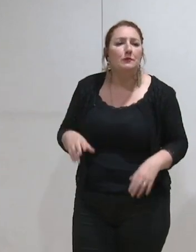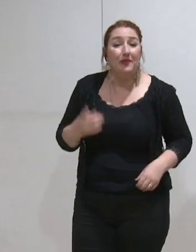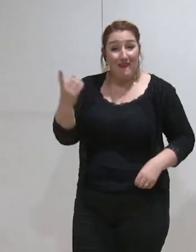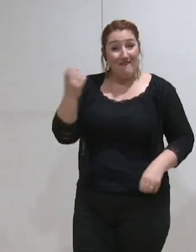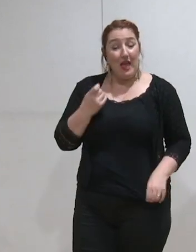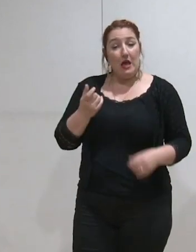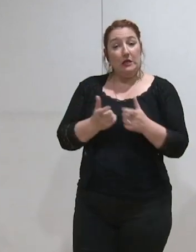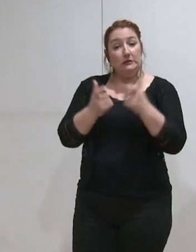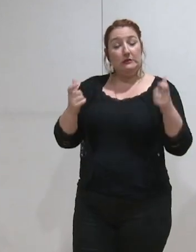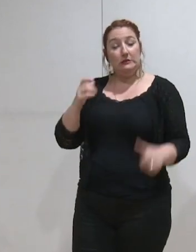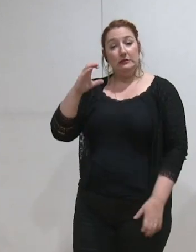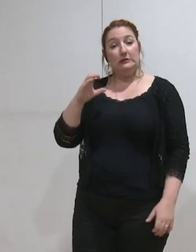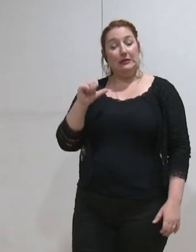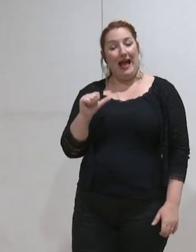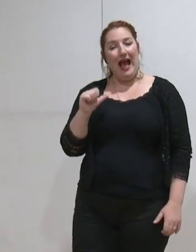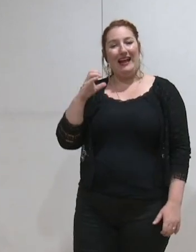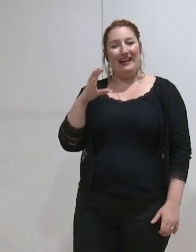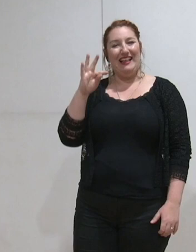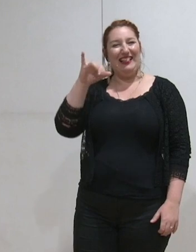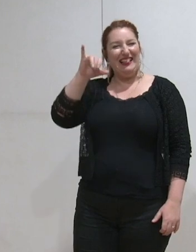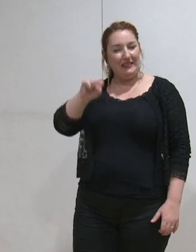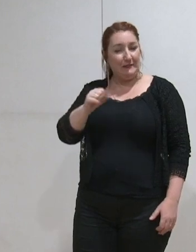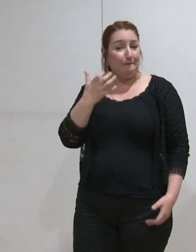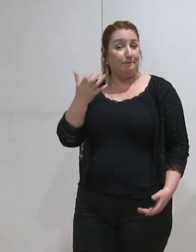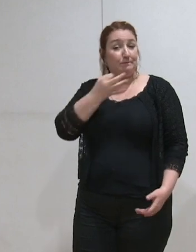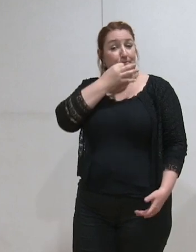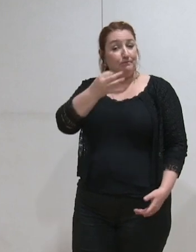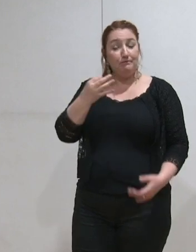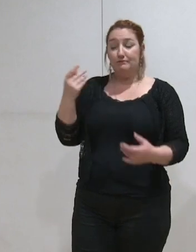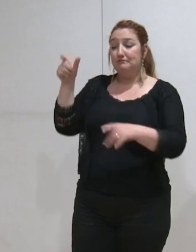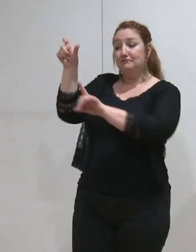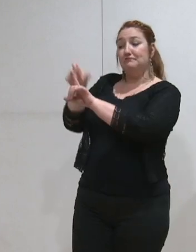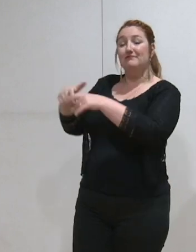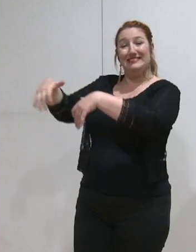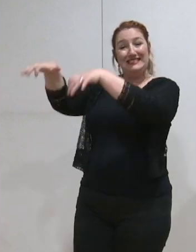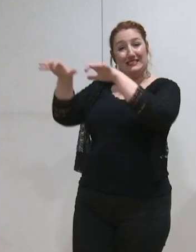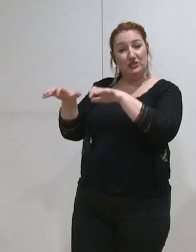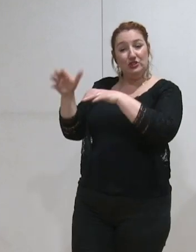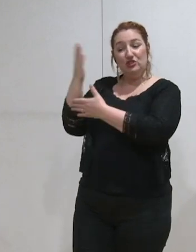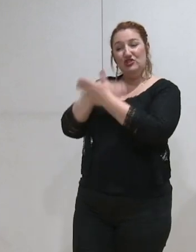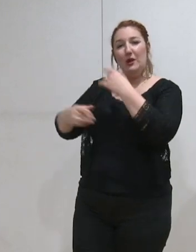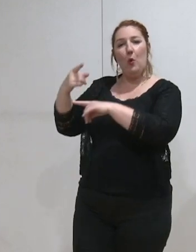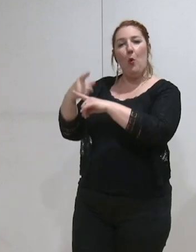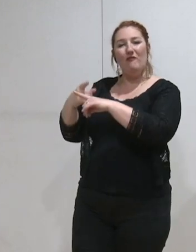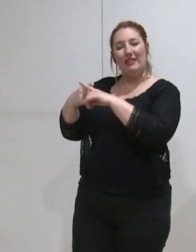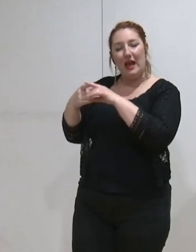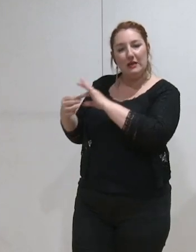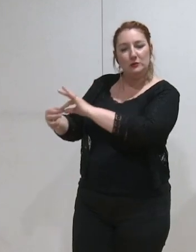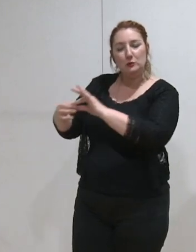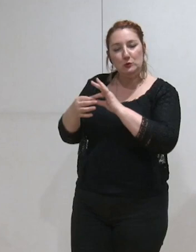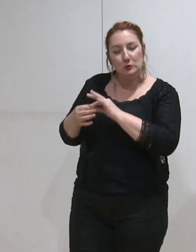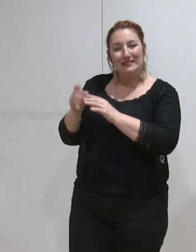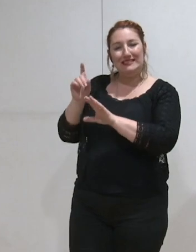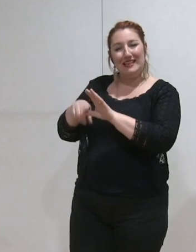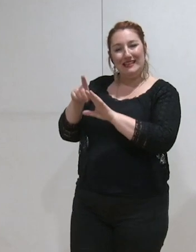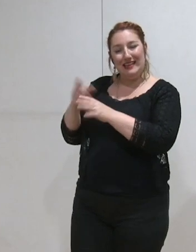de la société actis et je voudrais simplement vous dire ce que dit le président enfin l'administrateur de la Confédération Syndicale des Familles c'est quelque